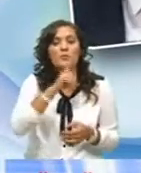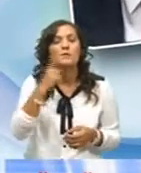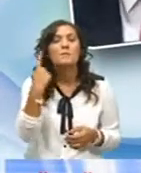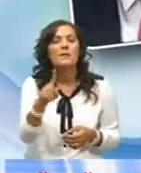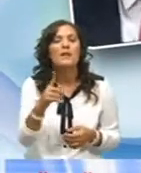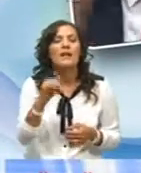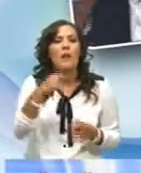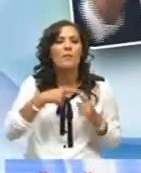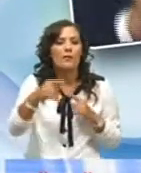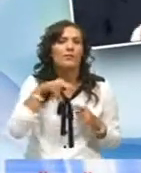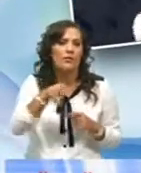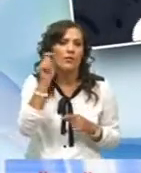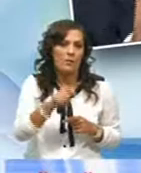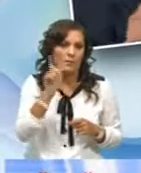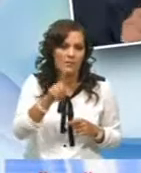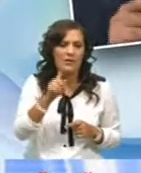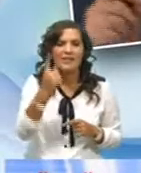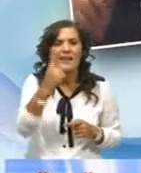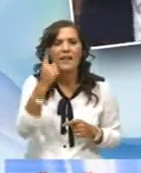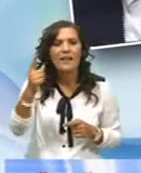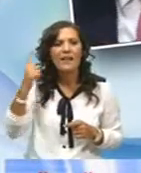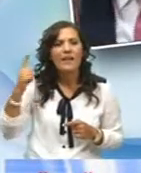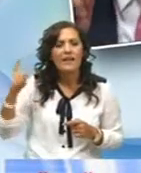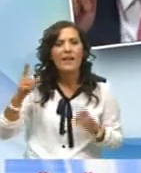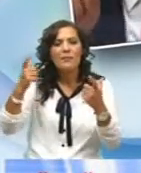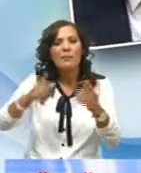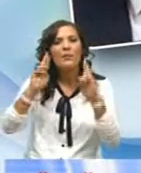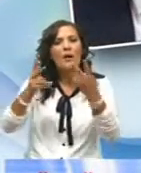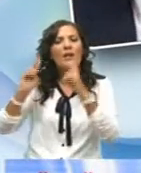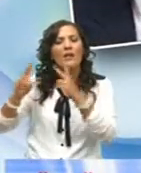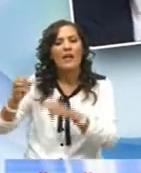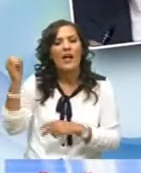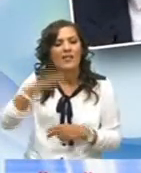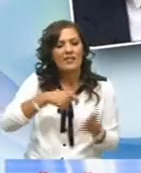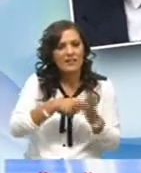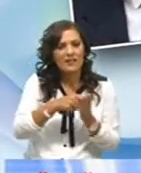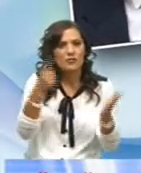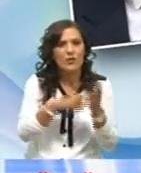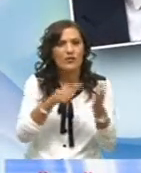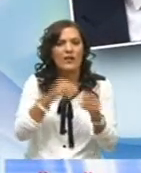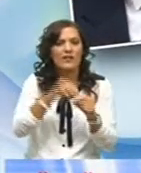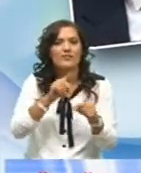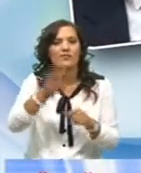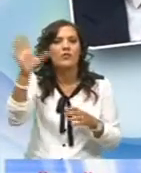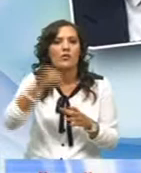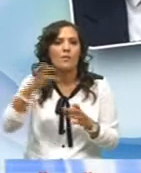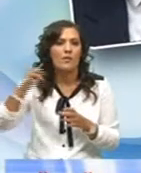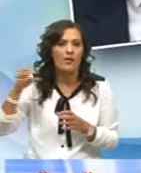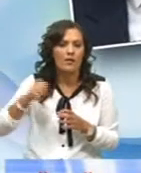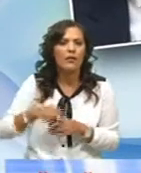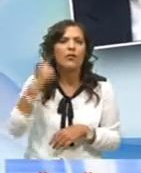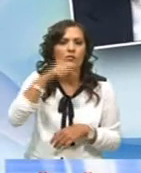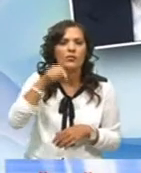yapmamız gerekiyor çünkü na tek tek bayilerde natık lastik oluşturan noktalardan toplanıyor